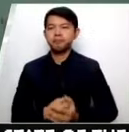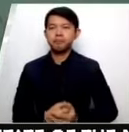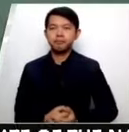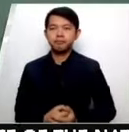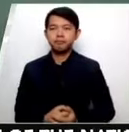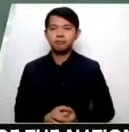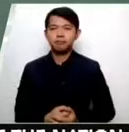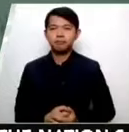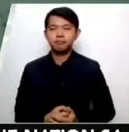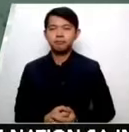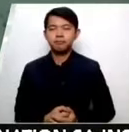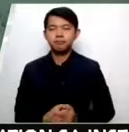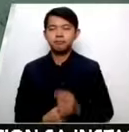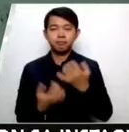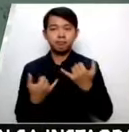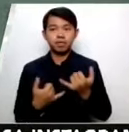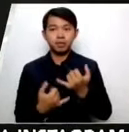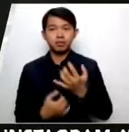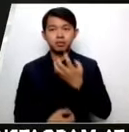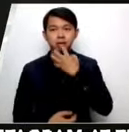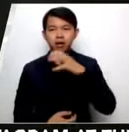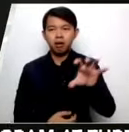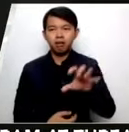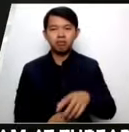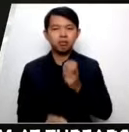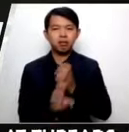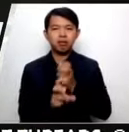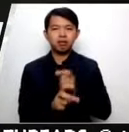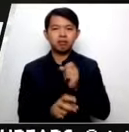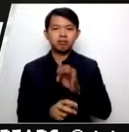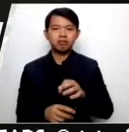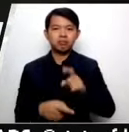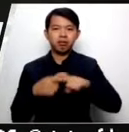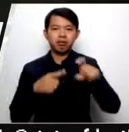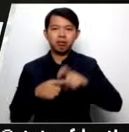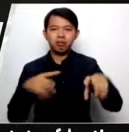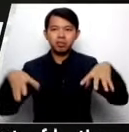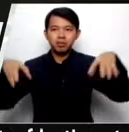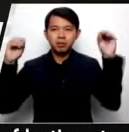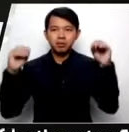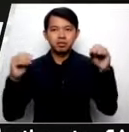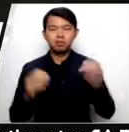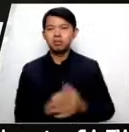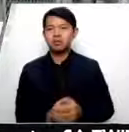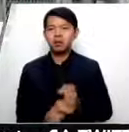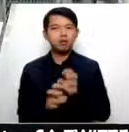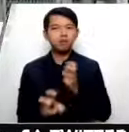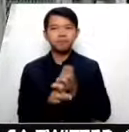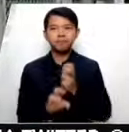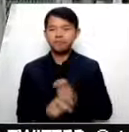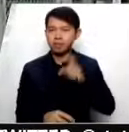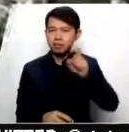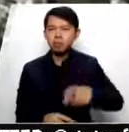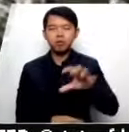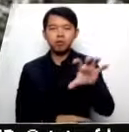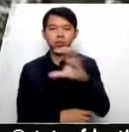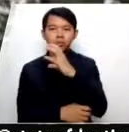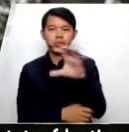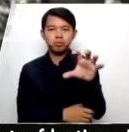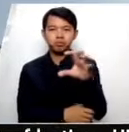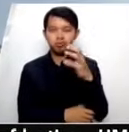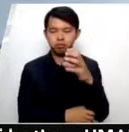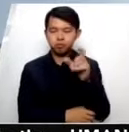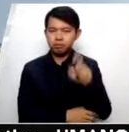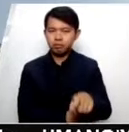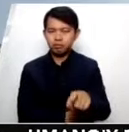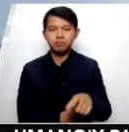itong init ang panahon mahirap na walang kuryente mainit talaga sobra Hindi pwedeng walang bentilador kaya hindi raw katanggap-tanggap at